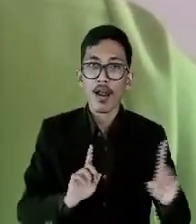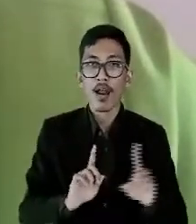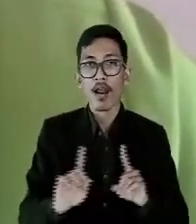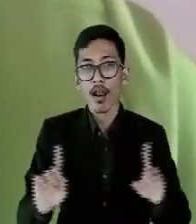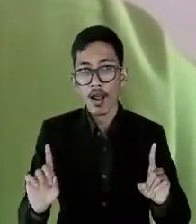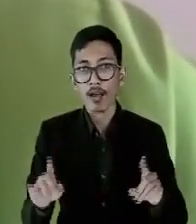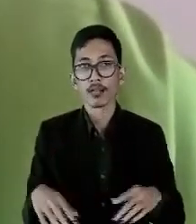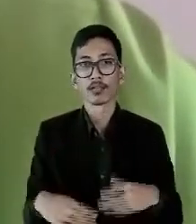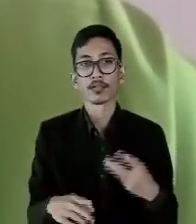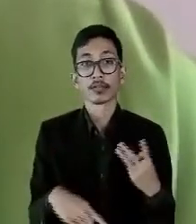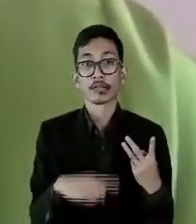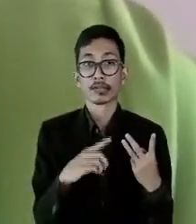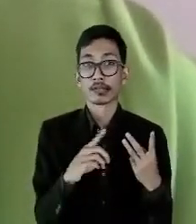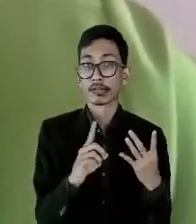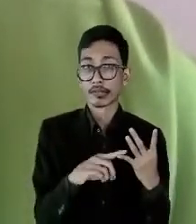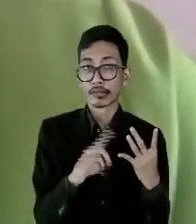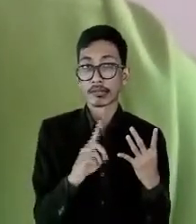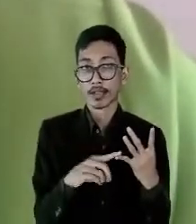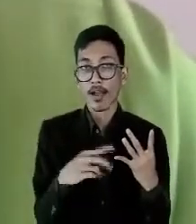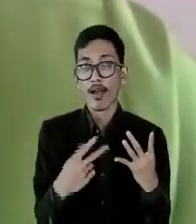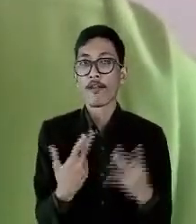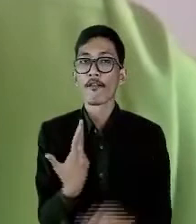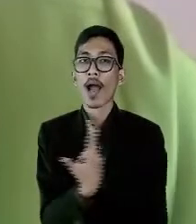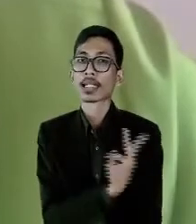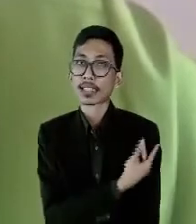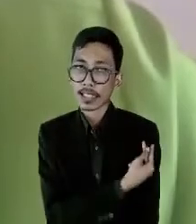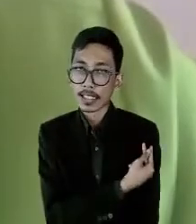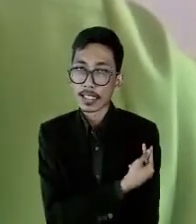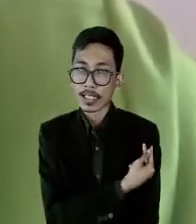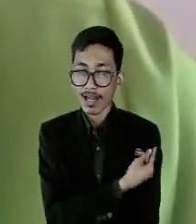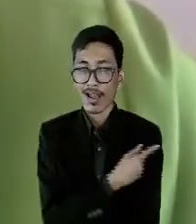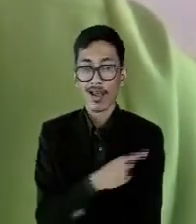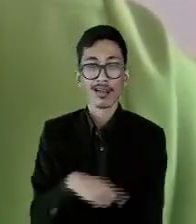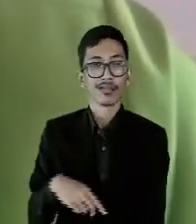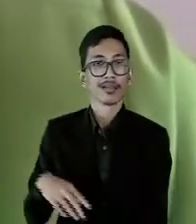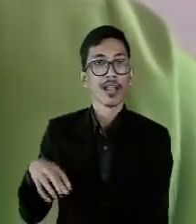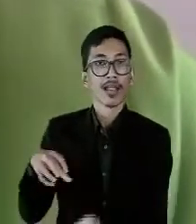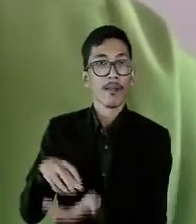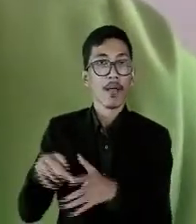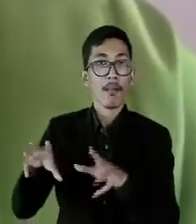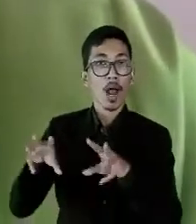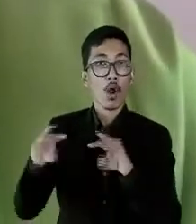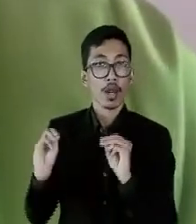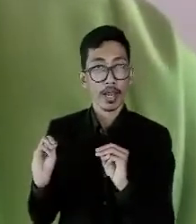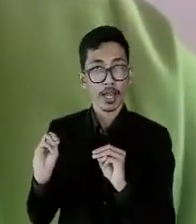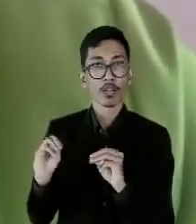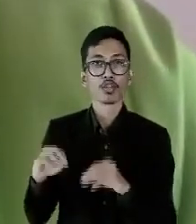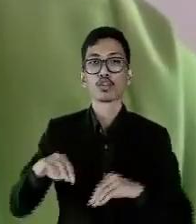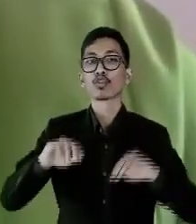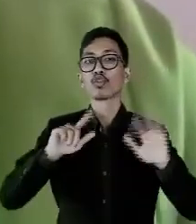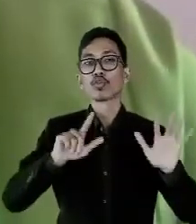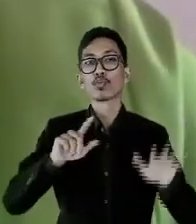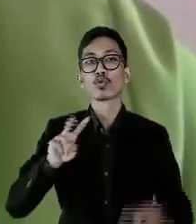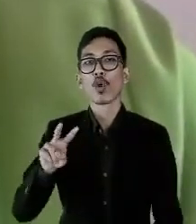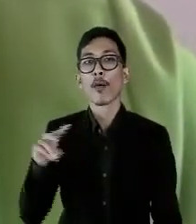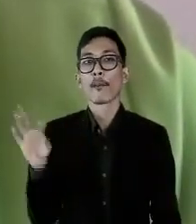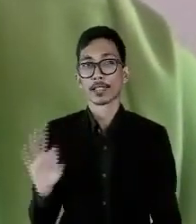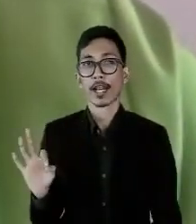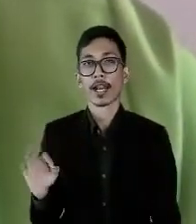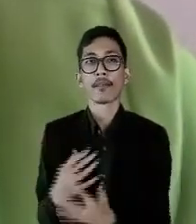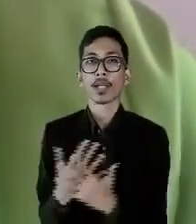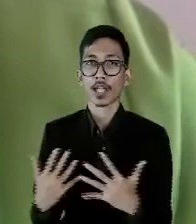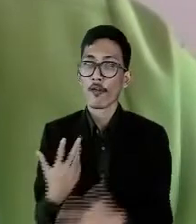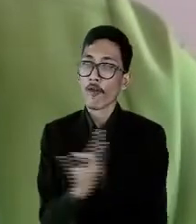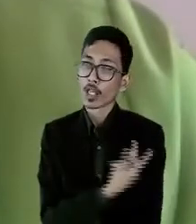untuk vaksin ya, vaksinnya Merauke sudah hampir 72%. Jadi